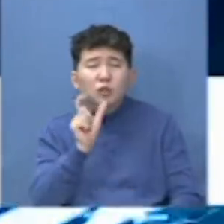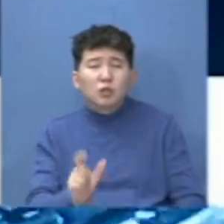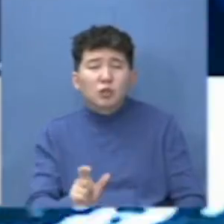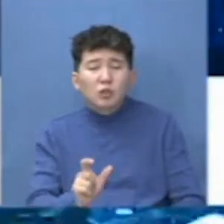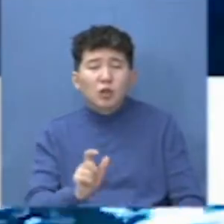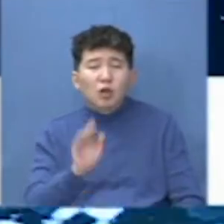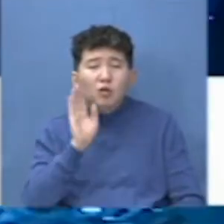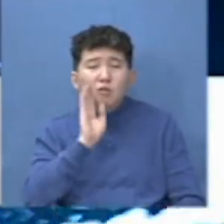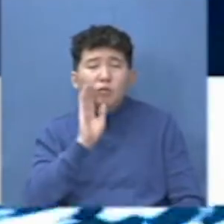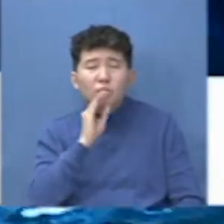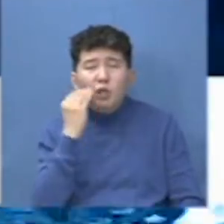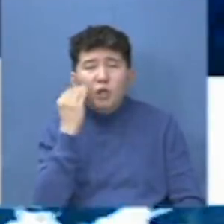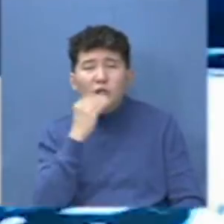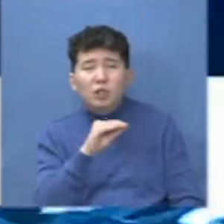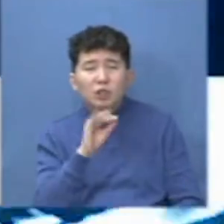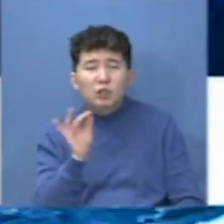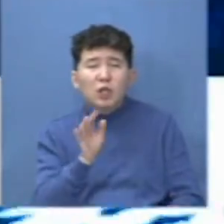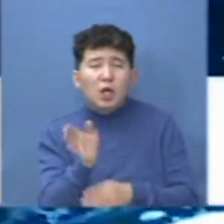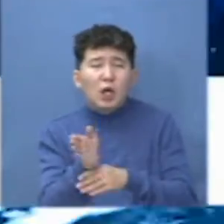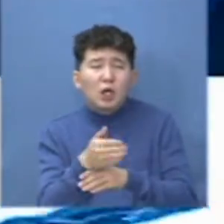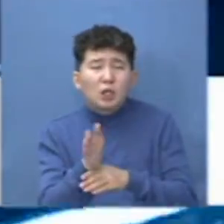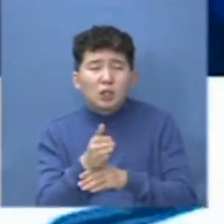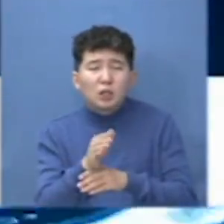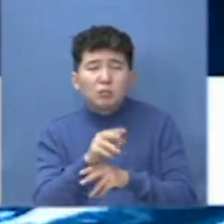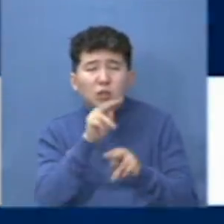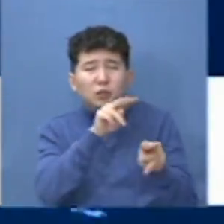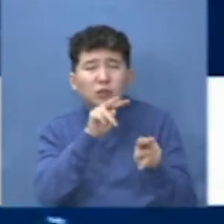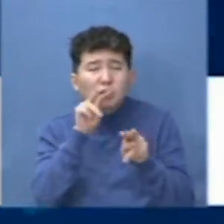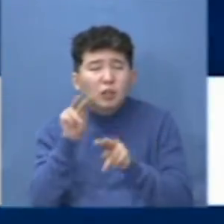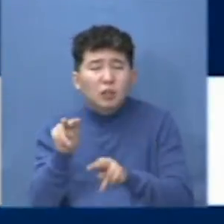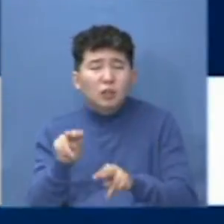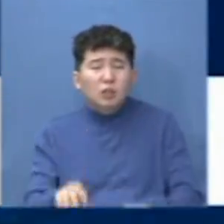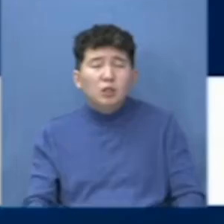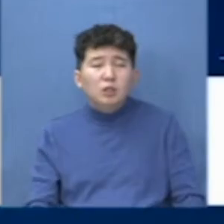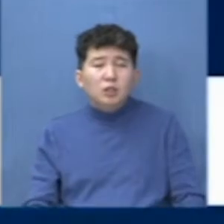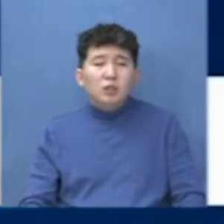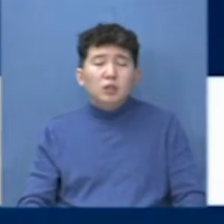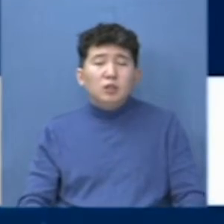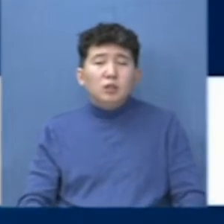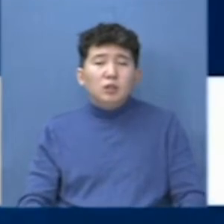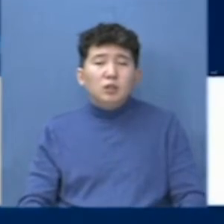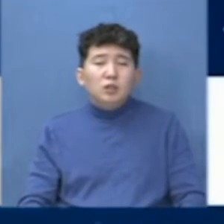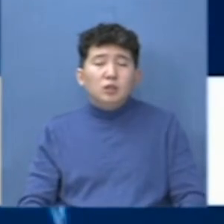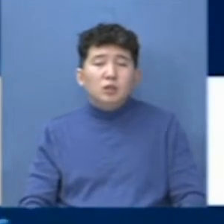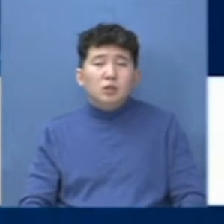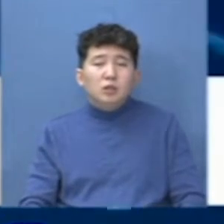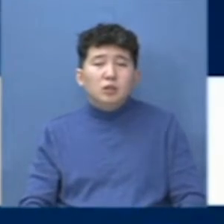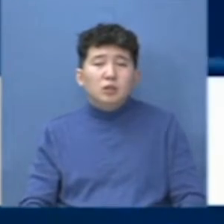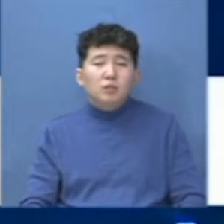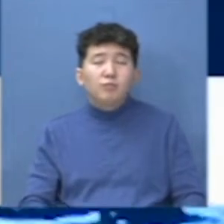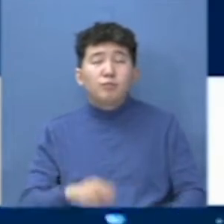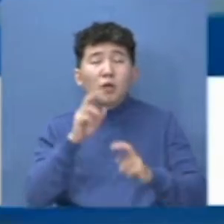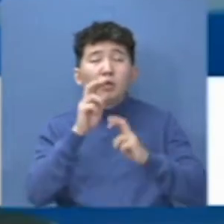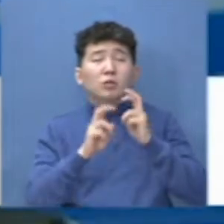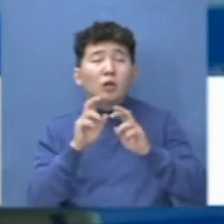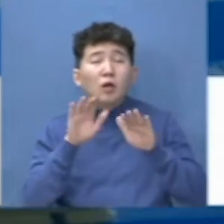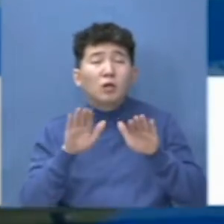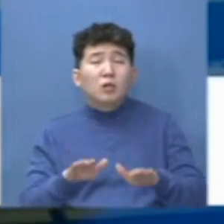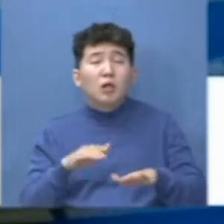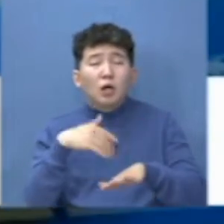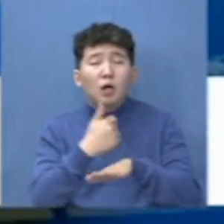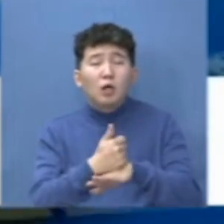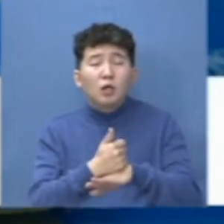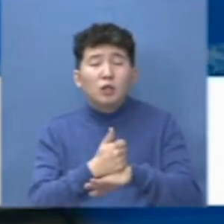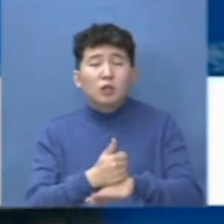сапасын, балықтардың жағдайын зерттеп, басшылыққа арнайы есептеулерді беріп отырады. Кәсіпорын басшысы мұндағы әр бекіреге